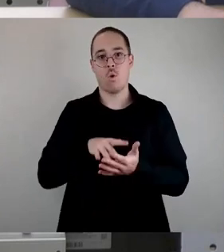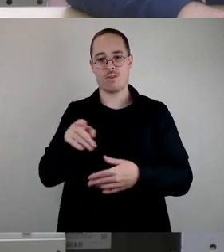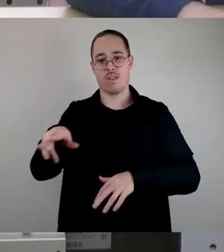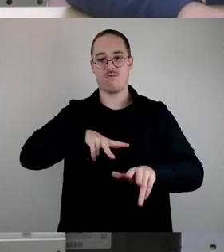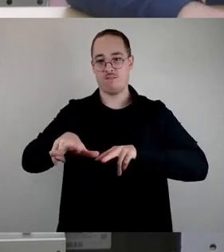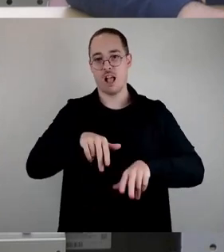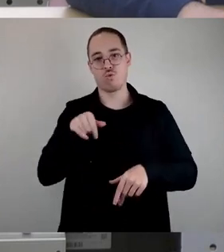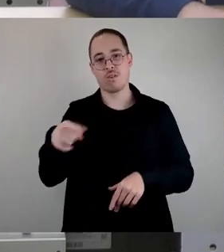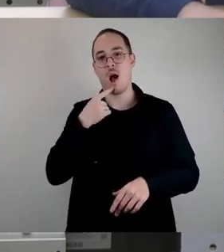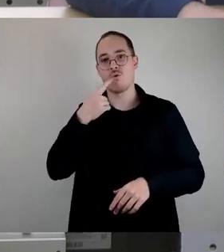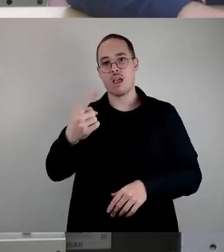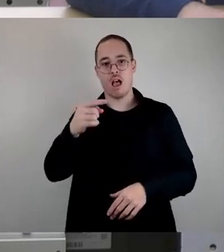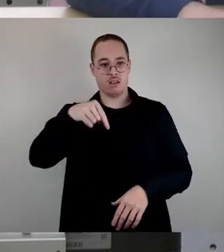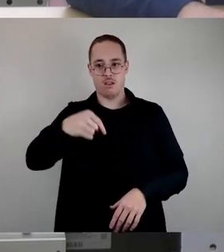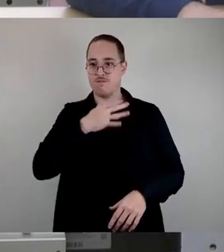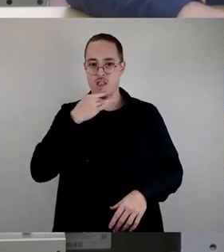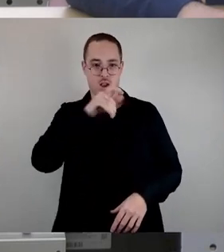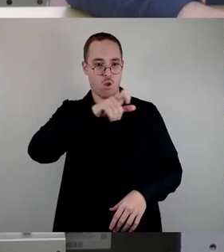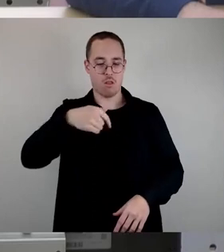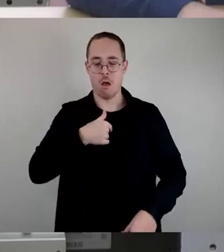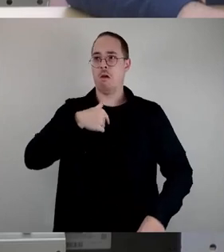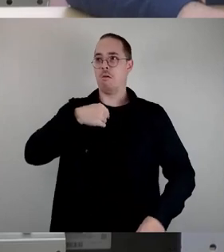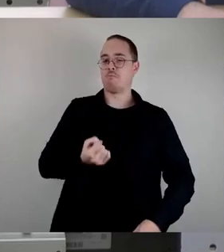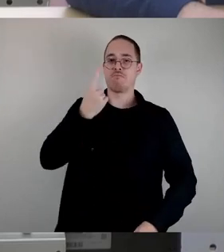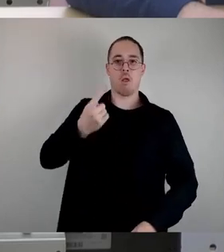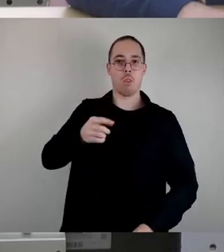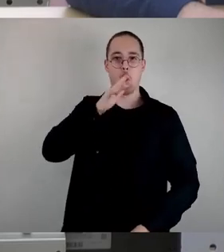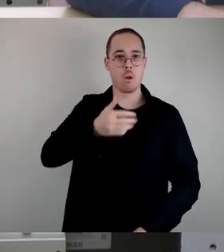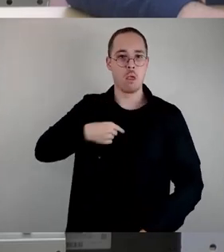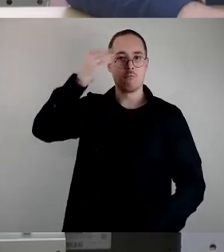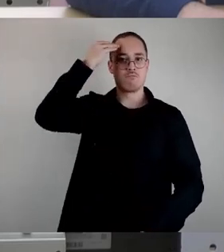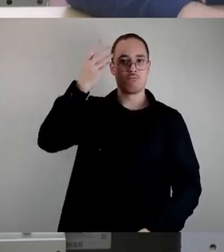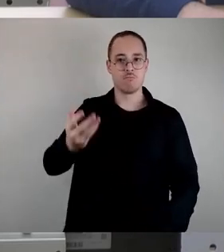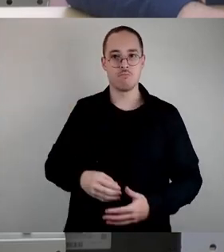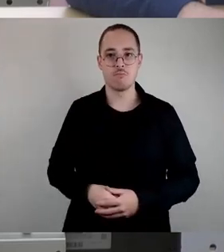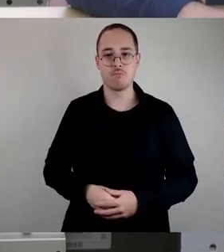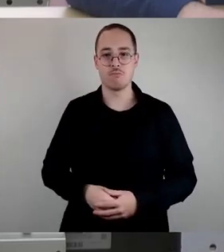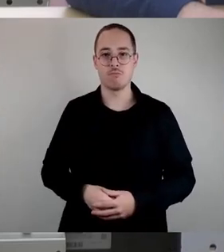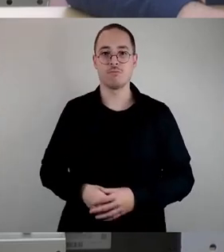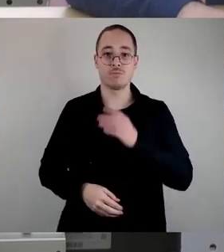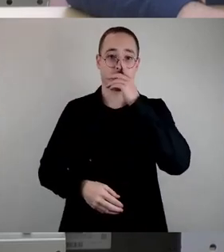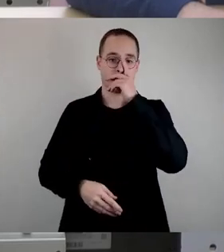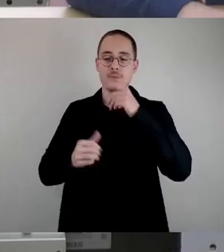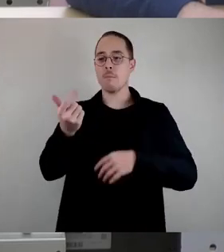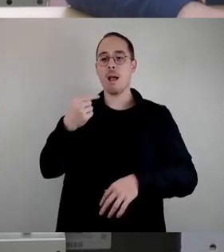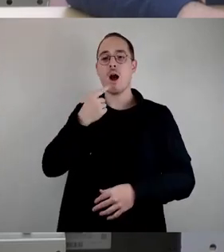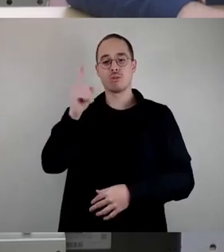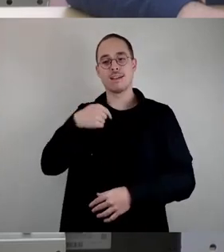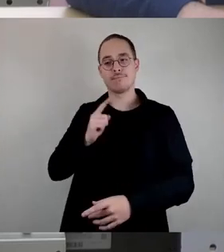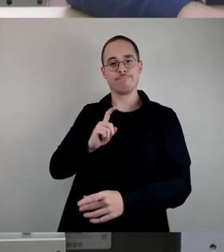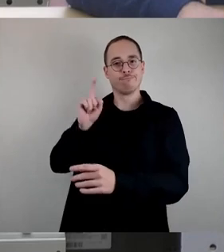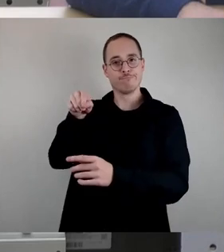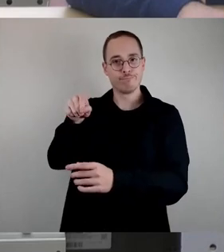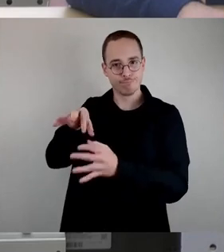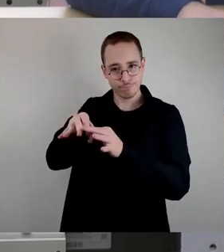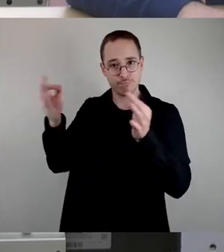worden, die hier vielen unbekannt sind. Und jetzt gehen wir mal vielleicht auf einige von diesen Aussagen mal drauf ein. Ich gehe mal in Richtung AfD. Wo ist denn der